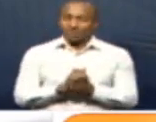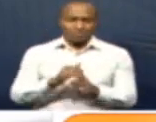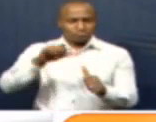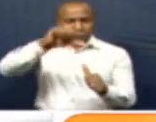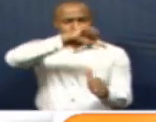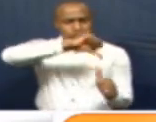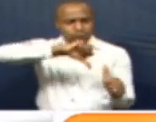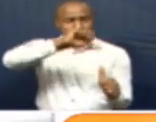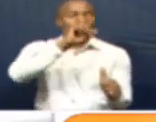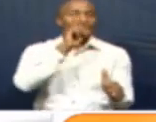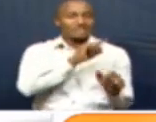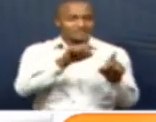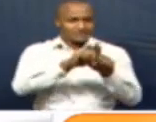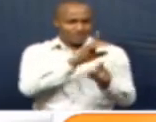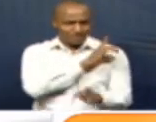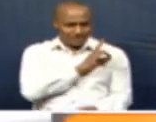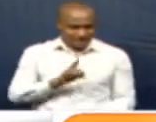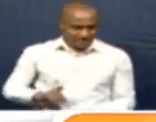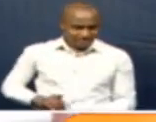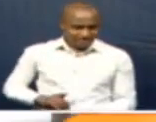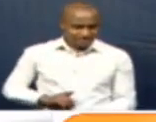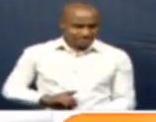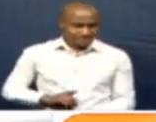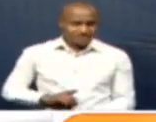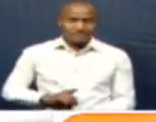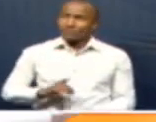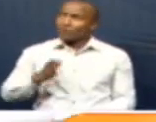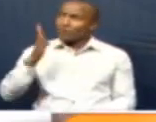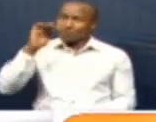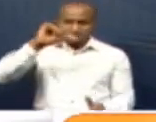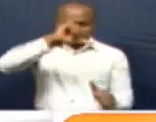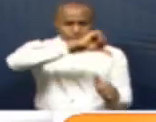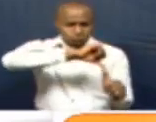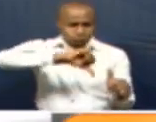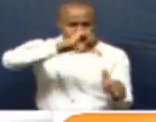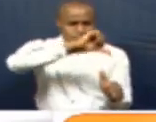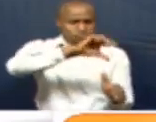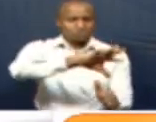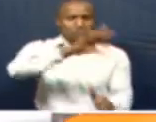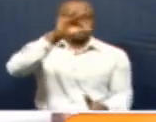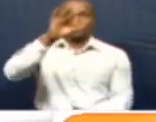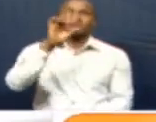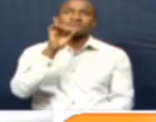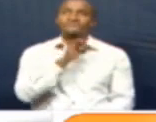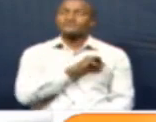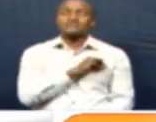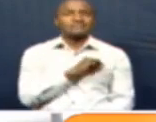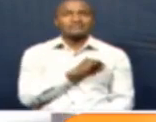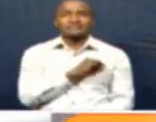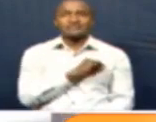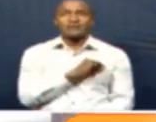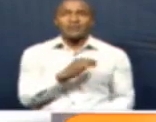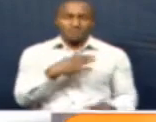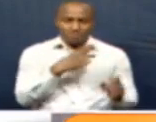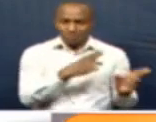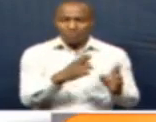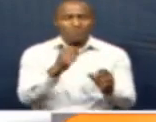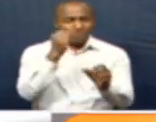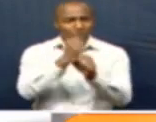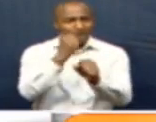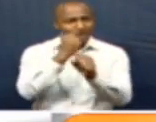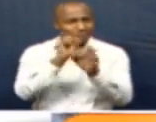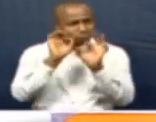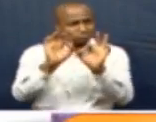kama Daudi Biblia inasema God chooses ordinary people to do